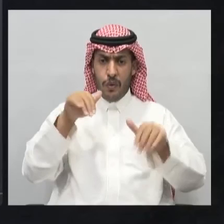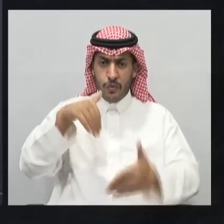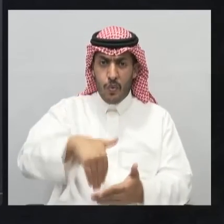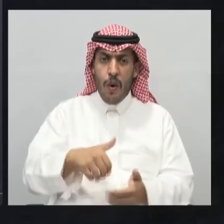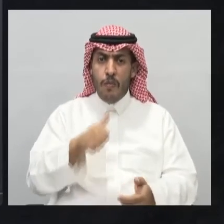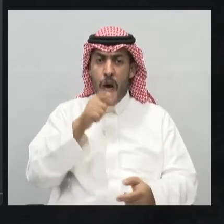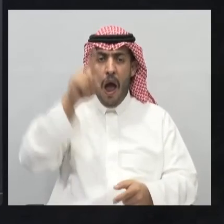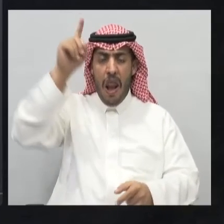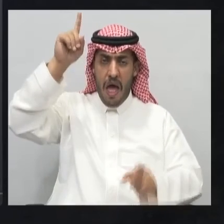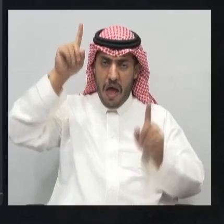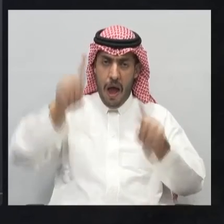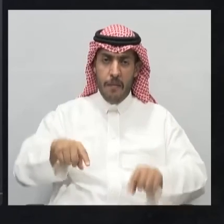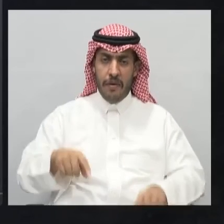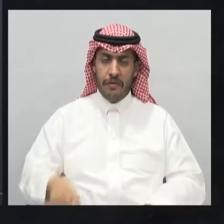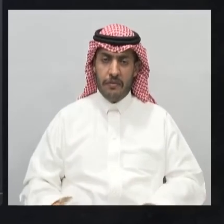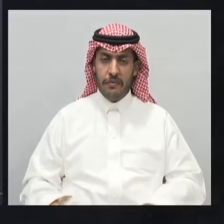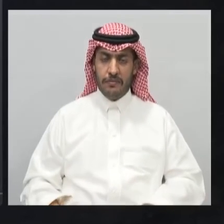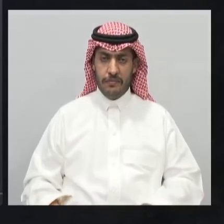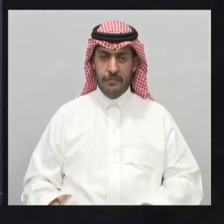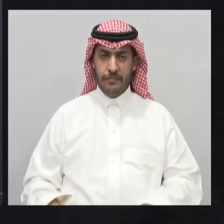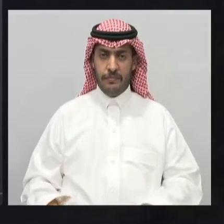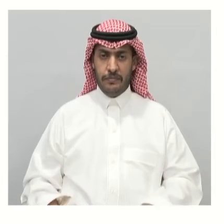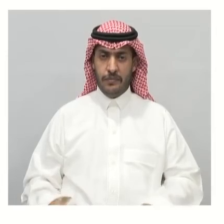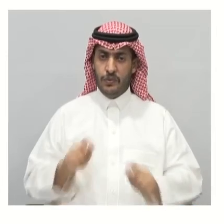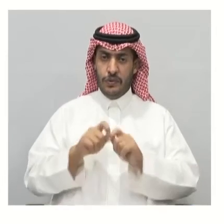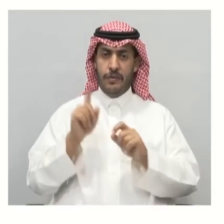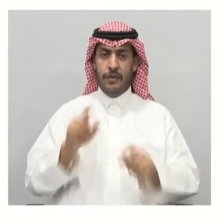بامر من الله سبحانه وتعالى